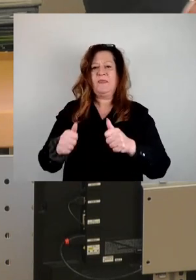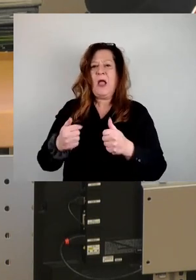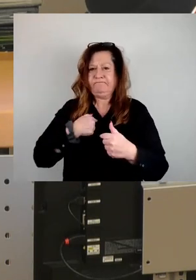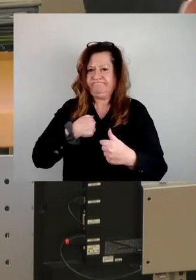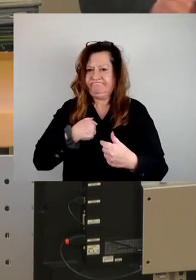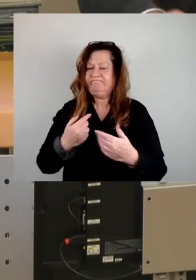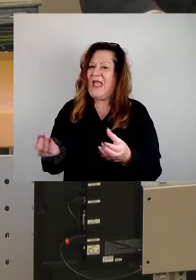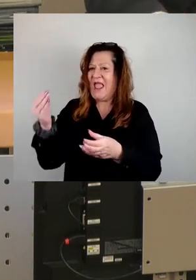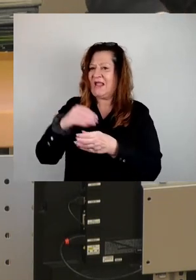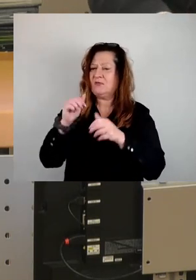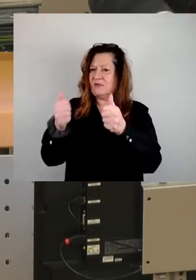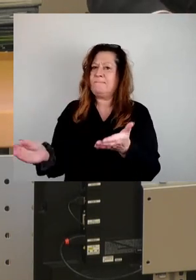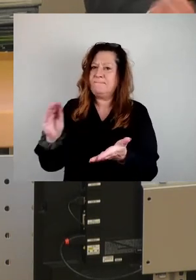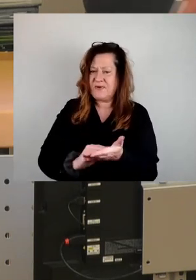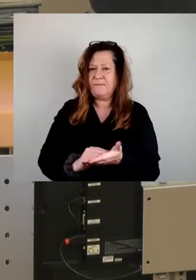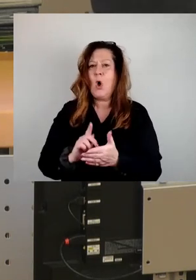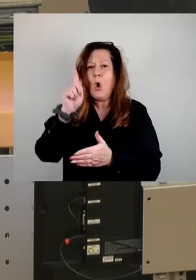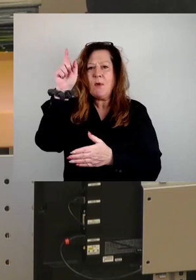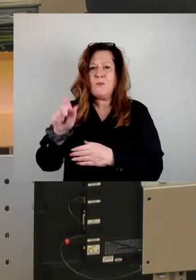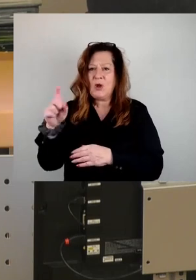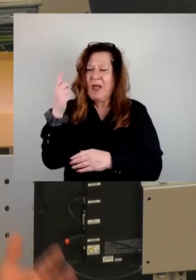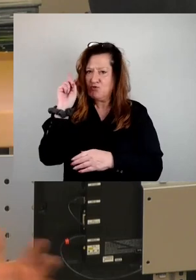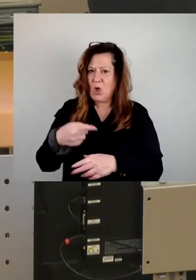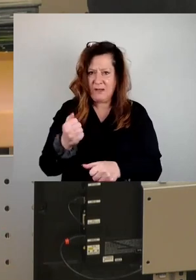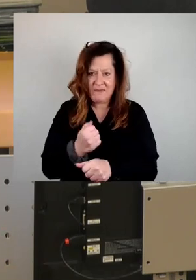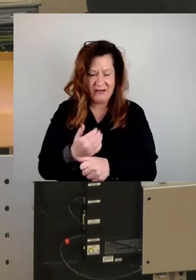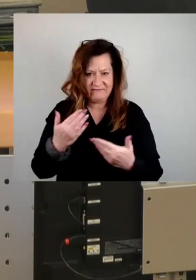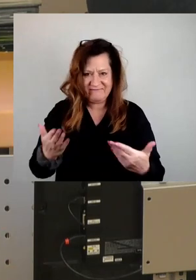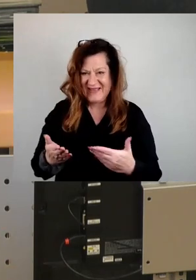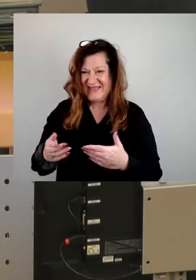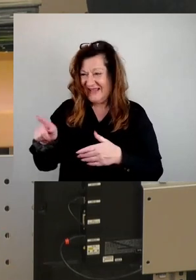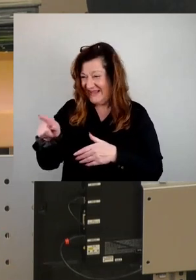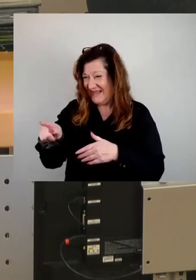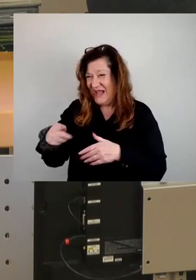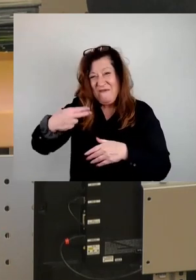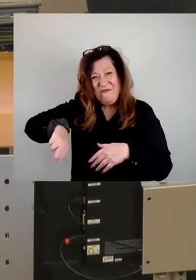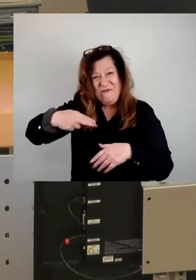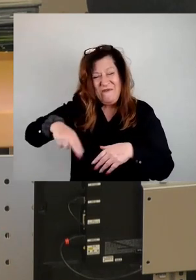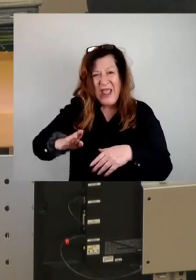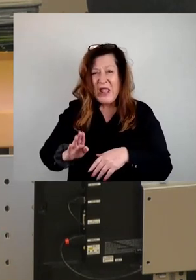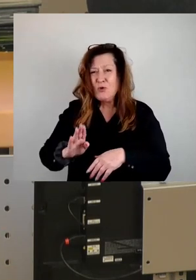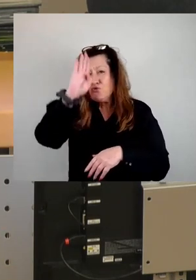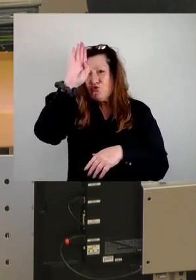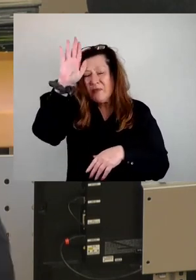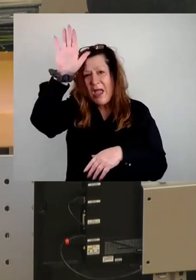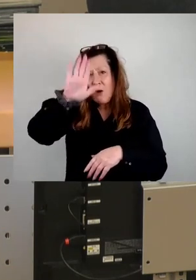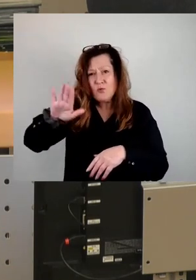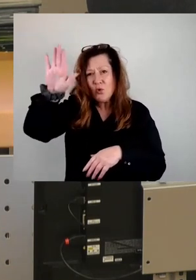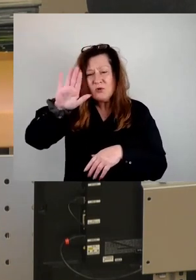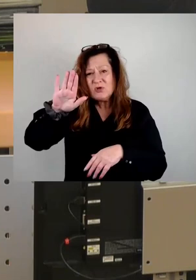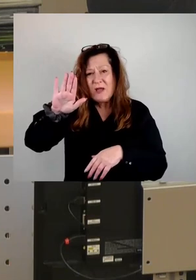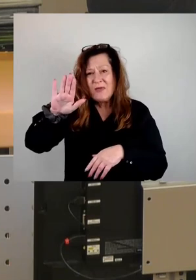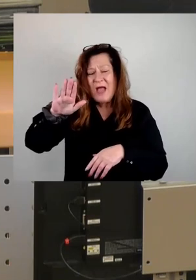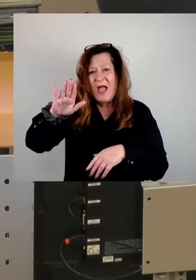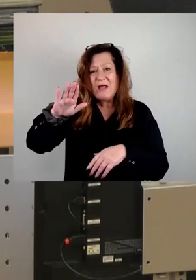dass der Oberbürgermeister aufgefordert wird, dieses Grundstück, was da noch fehlt im Nordraum, nämlich zwischen der Halde 2, also diesem Trümmerberg